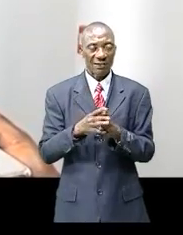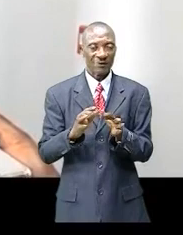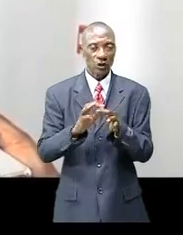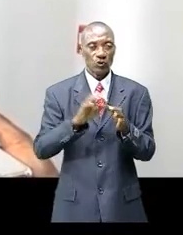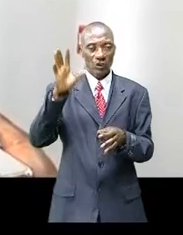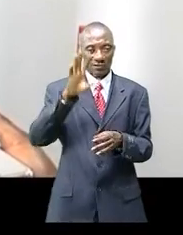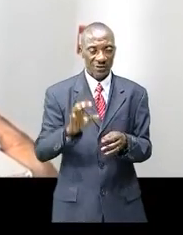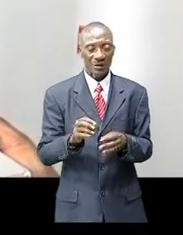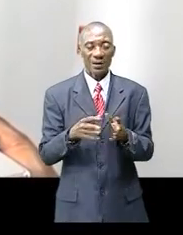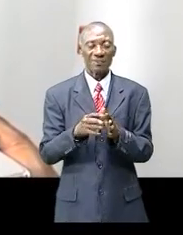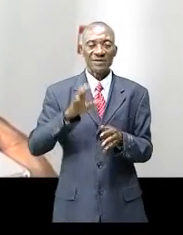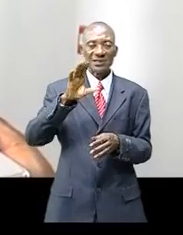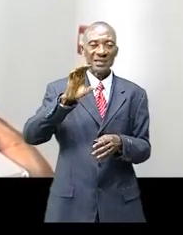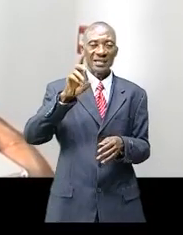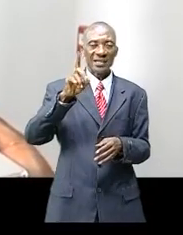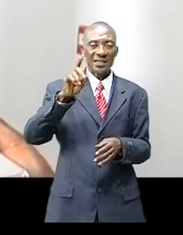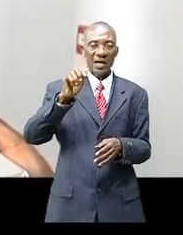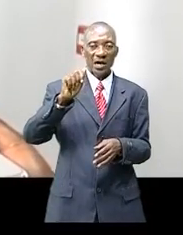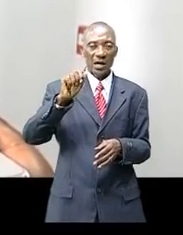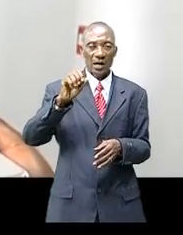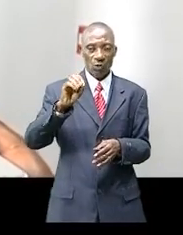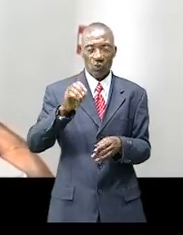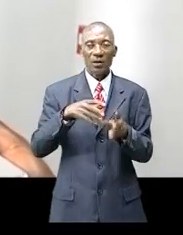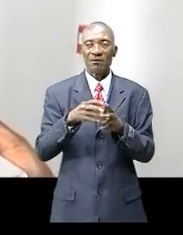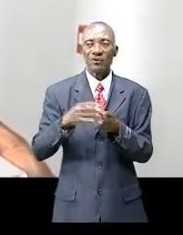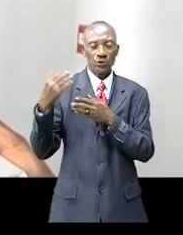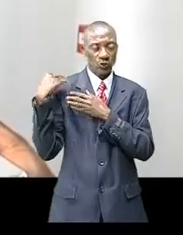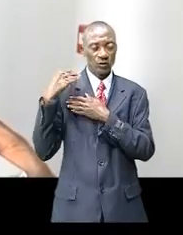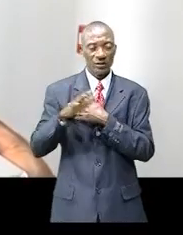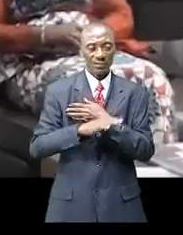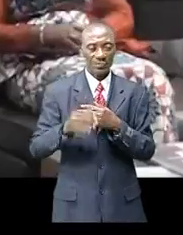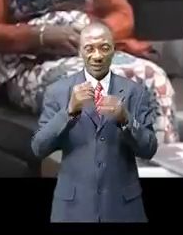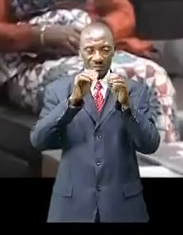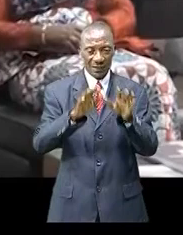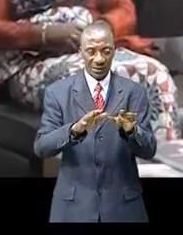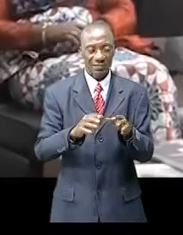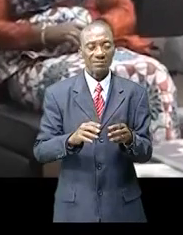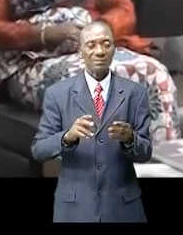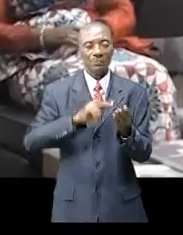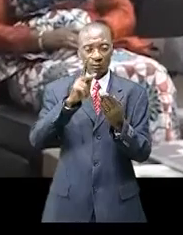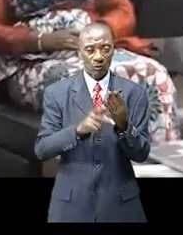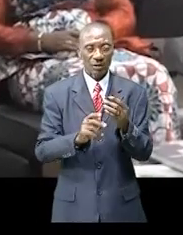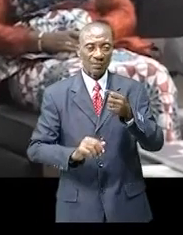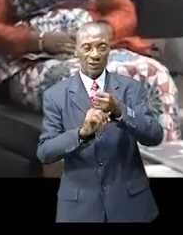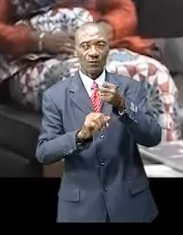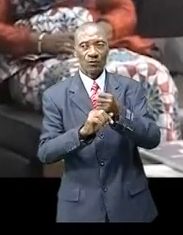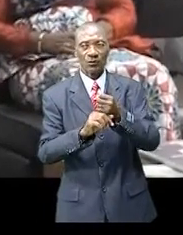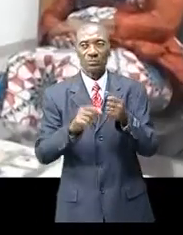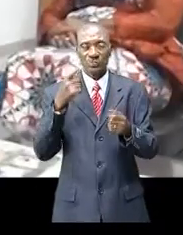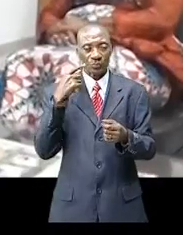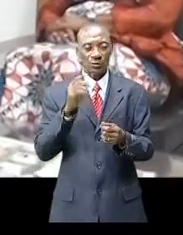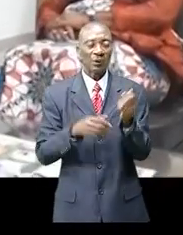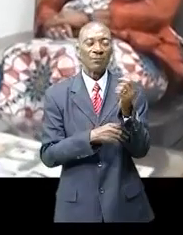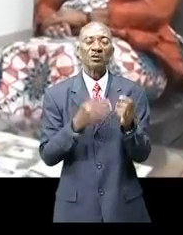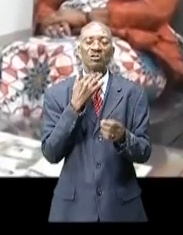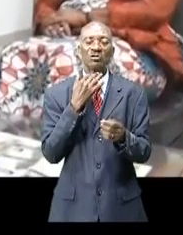avec CDAO et avec les autorités maliennes, parce qu'il s'agit là d'un programme d'appui, en tout cas de plusieurs bailleurs.